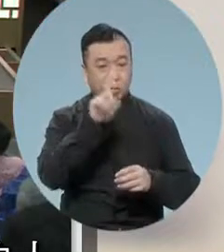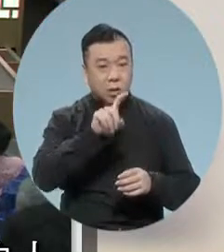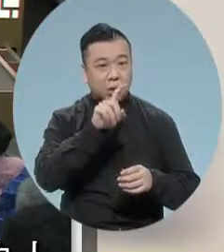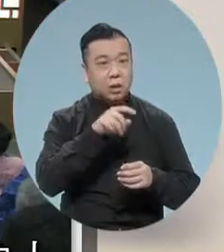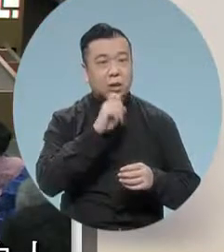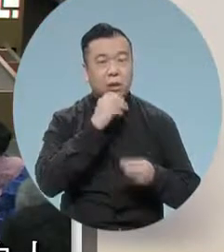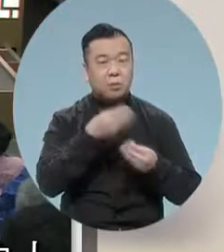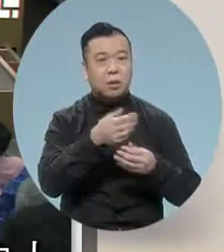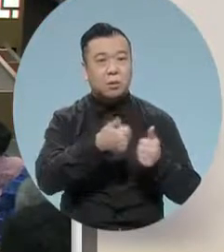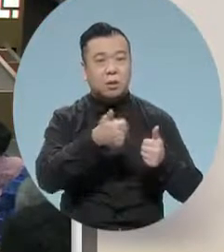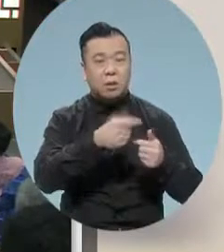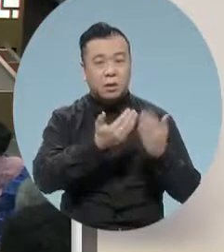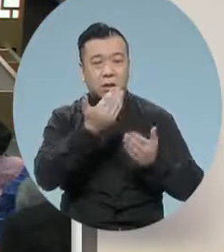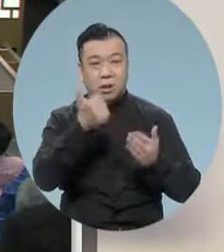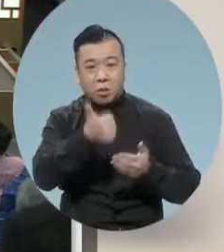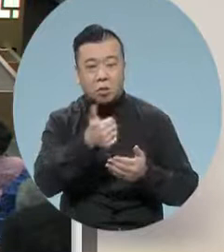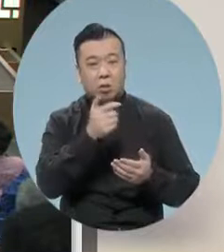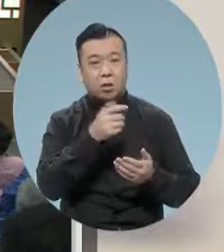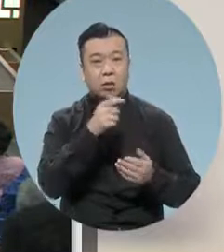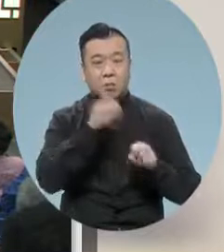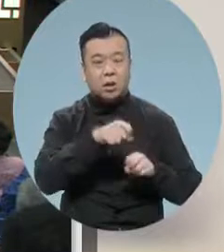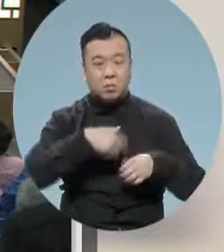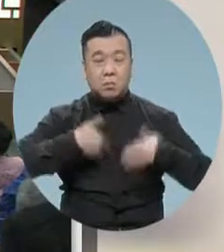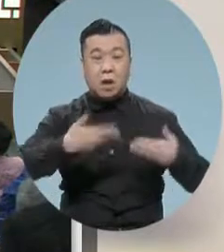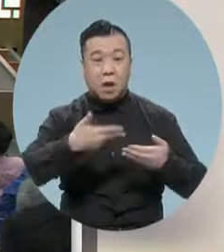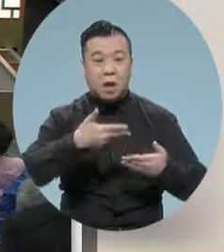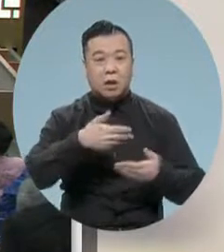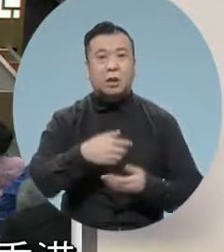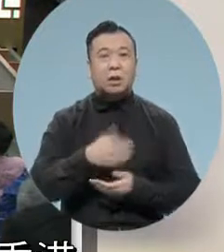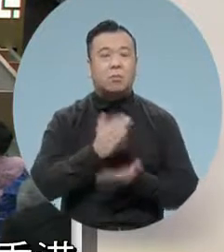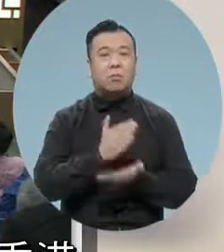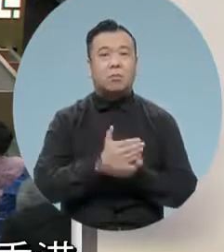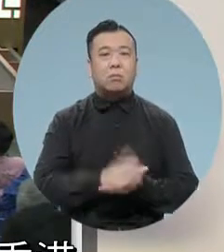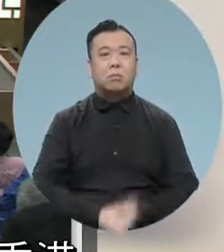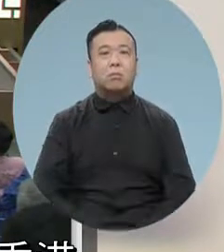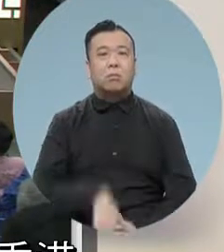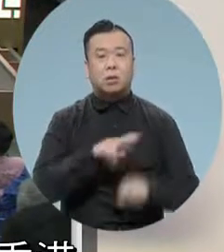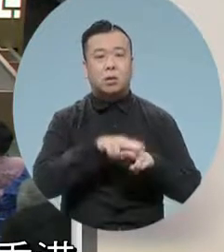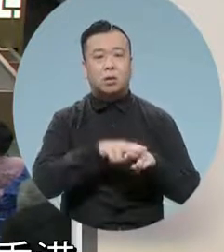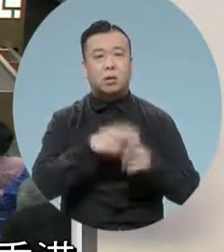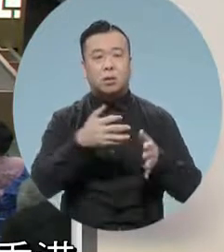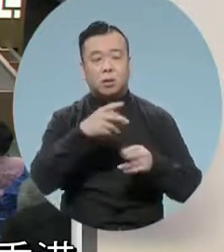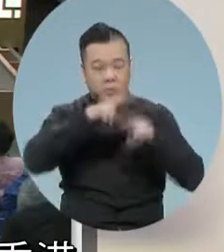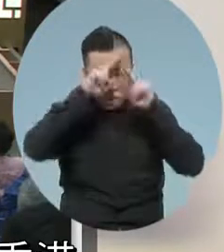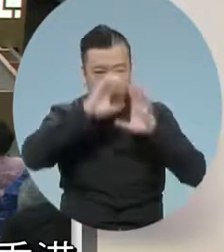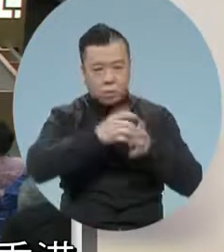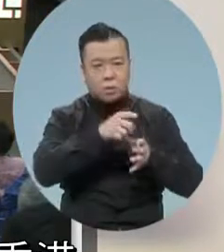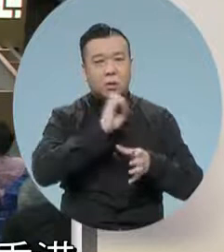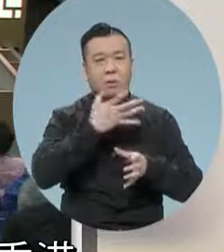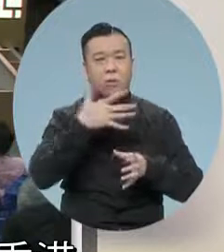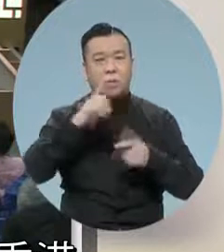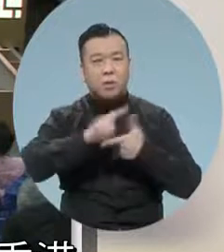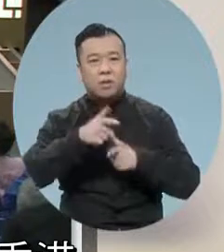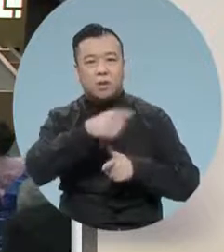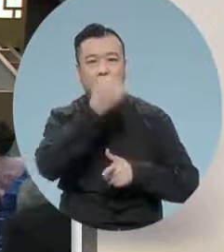哋比任何一個大城市嘅人都更願意拋頭顱灑熱血，而係中國或者中國共產黨有冇辦